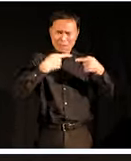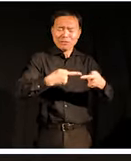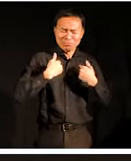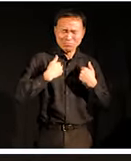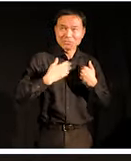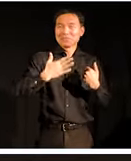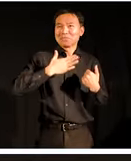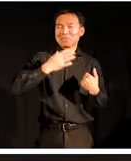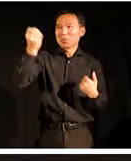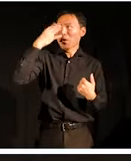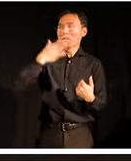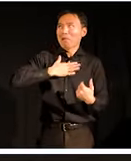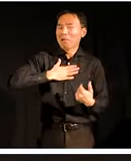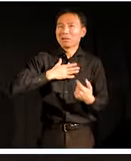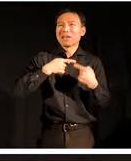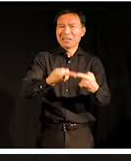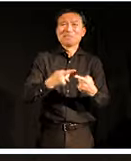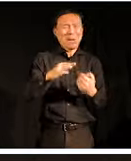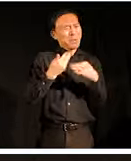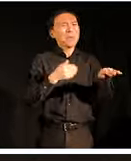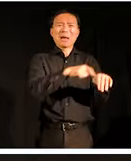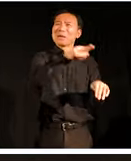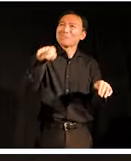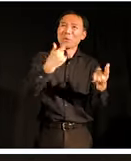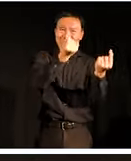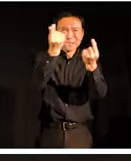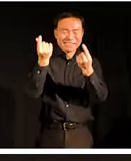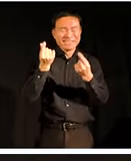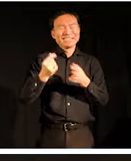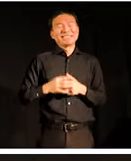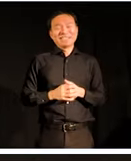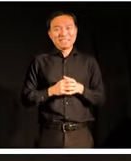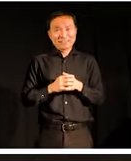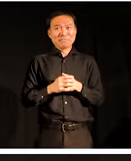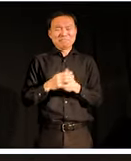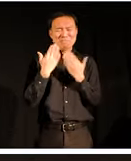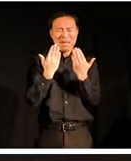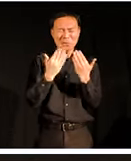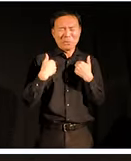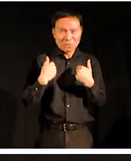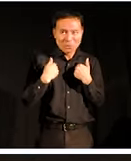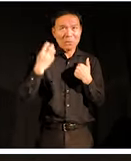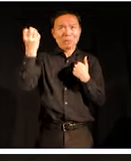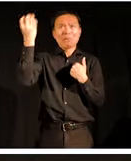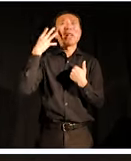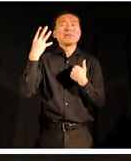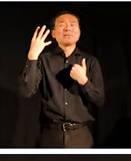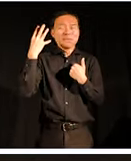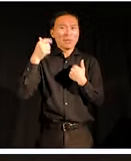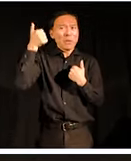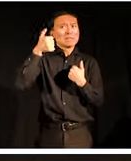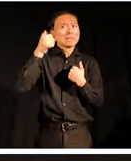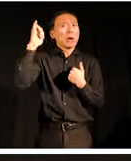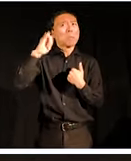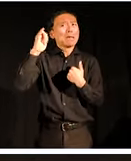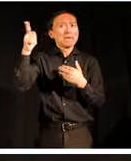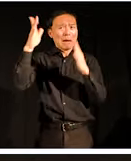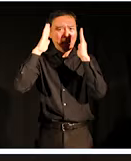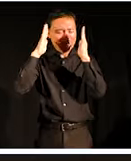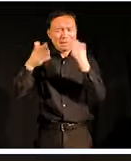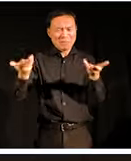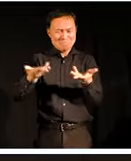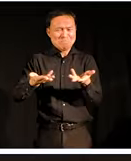まみんなそうですよ大体ねはいねあの勉強しなさいとこれ当たり前なんですけどねおじいちゃんおばあちゃん頑張って稼い